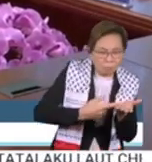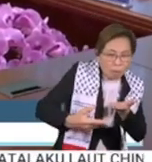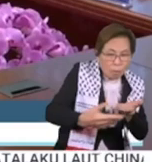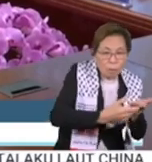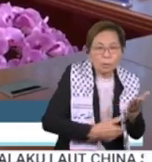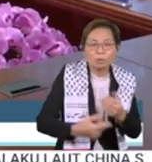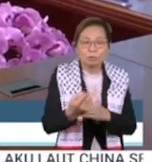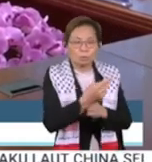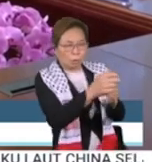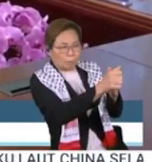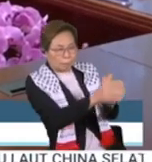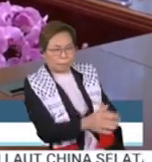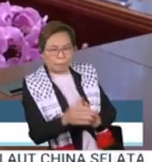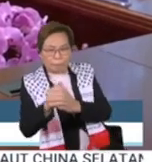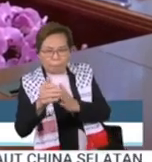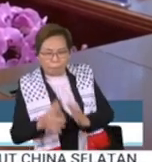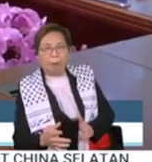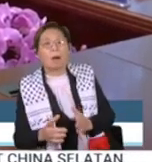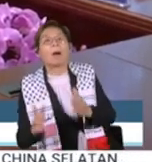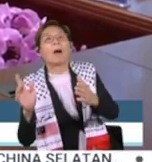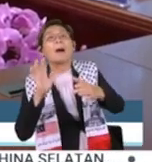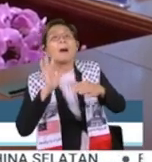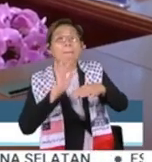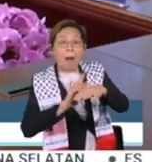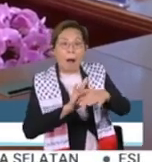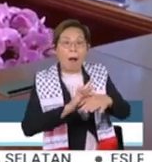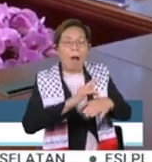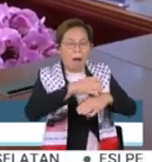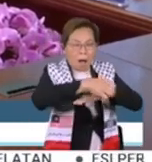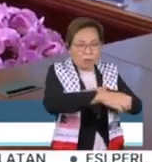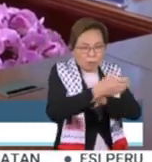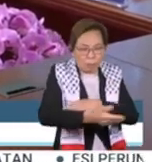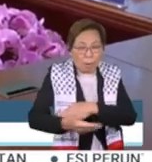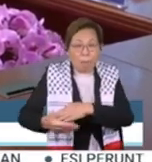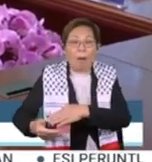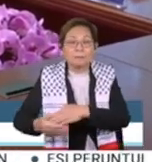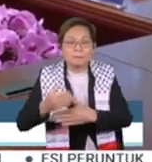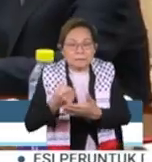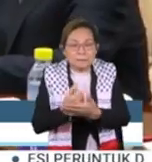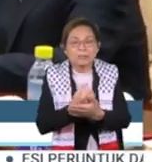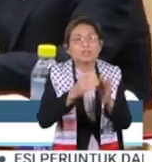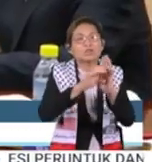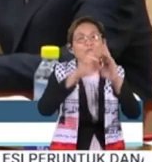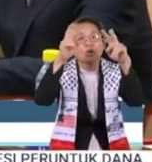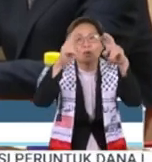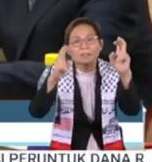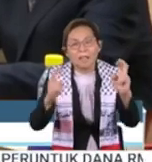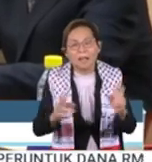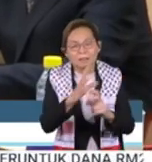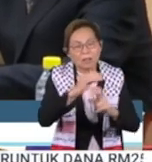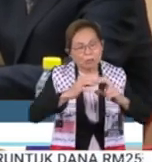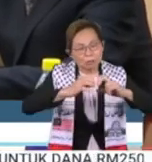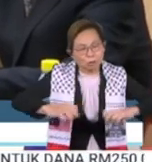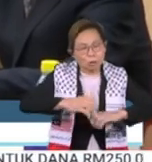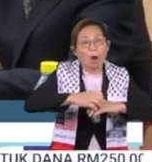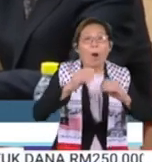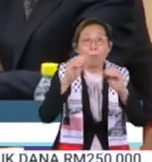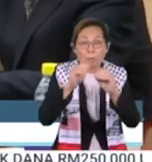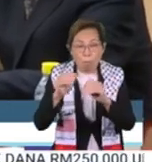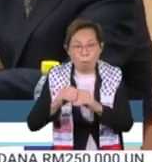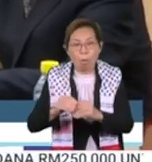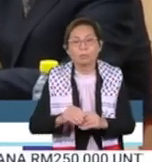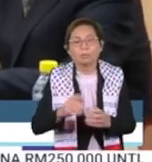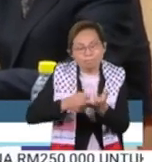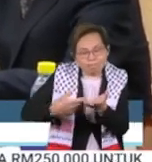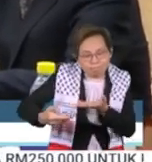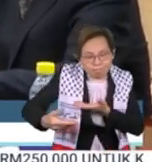Perbincangan dengan kedua-dua pemimpin itu turut menyentuh mengenai ekspor buah-buahan segar seperti nangka dan durian secara lebih meluas. Turut dibincangkan adalah sokongan Beijing untuk membantu